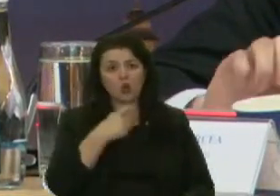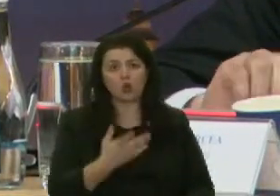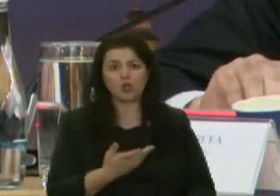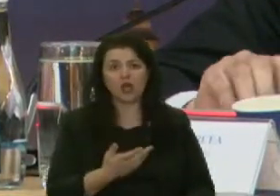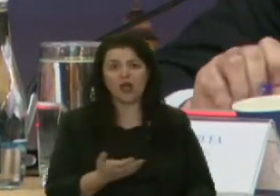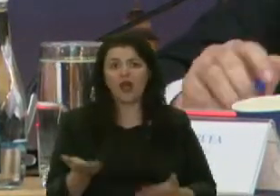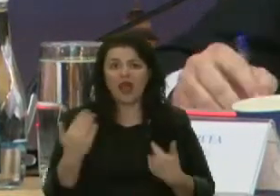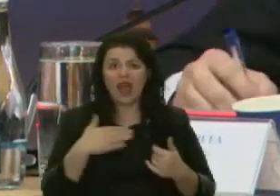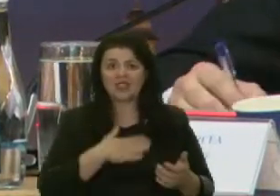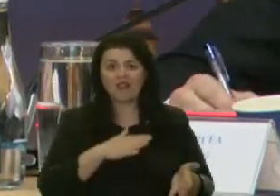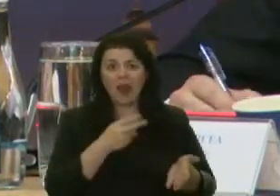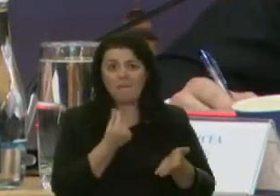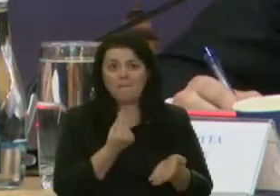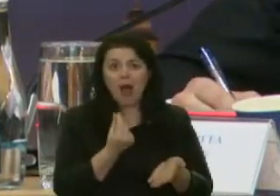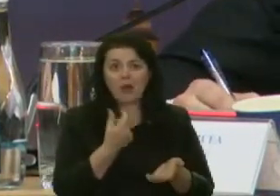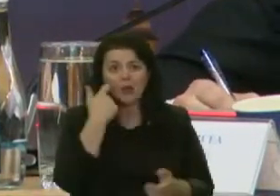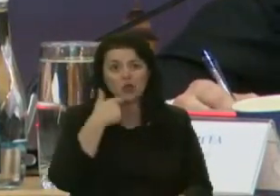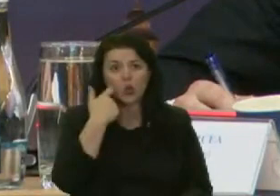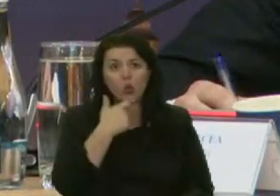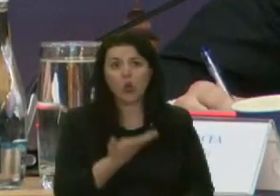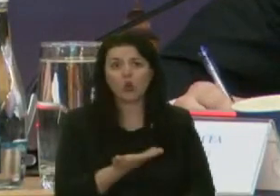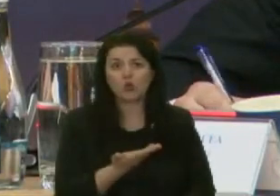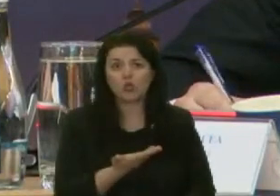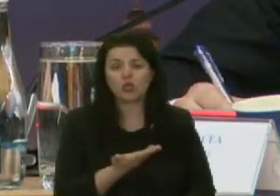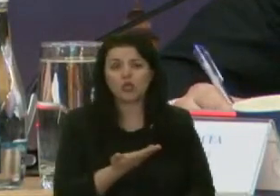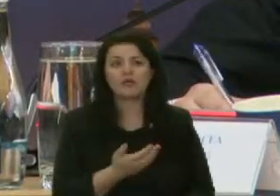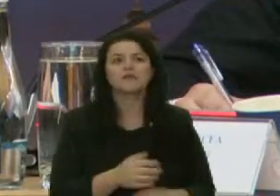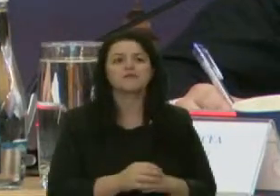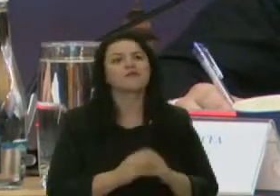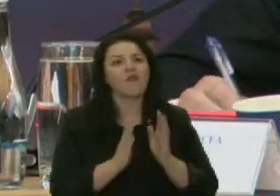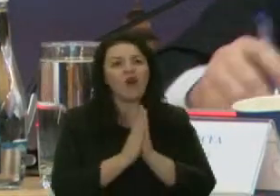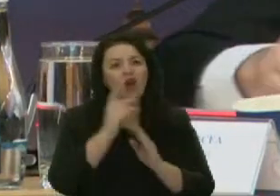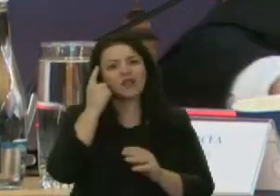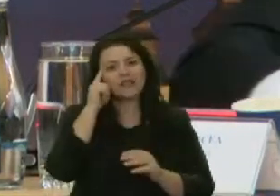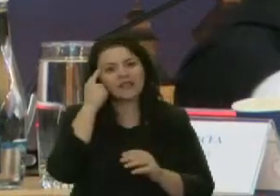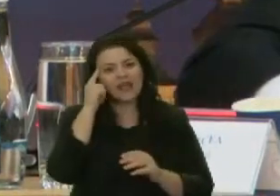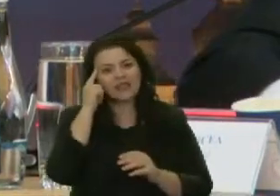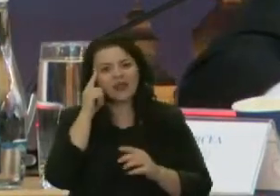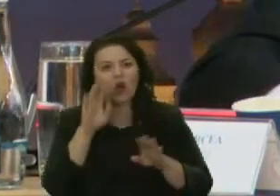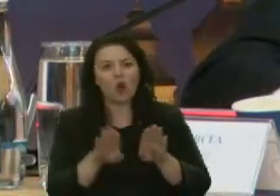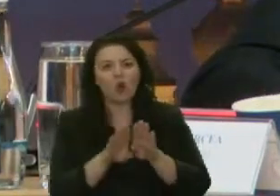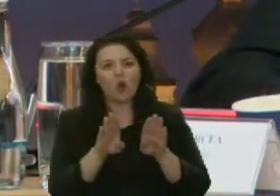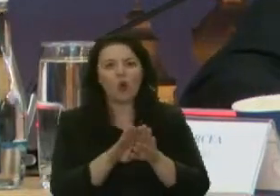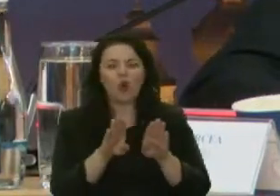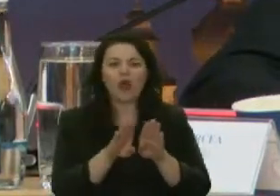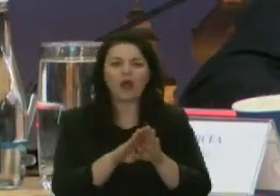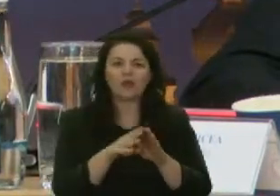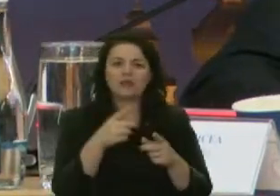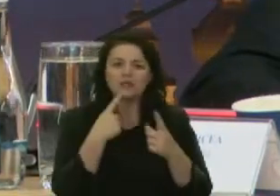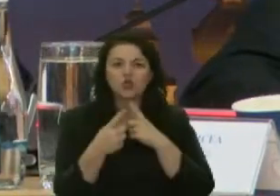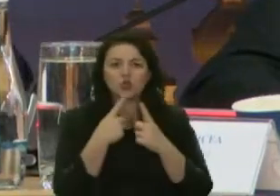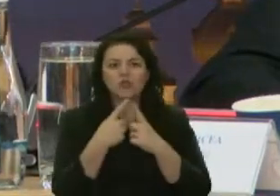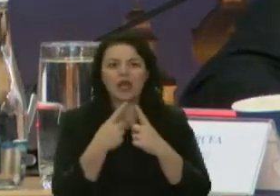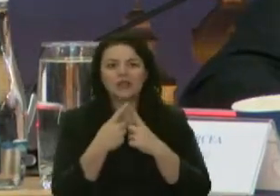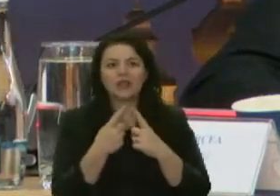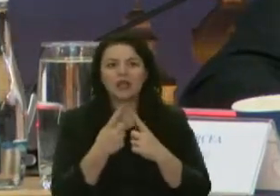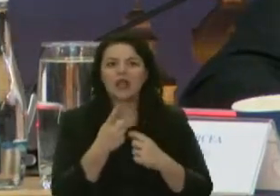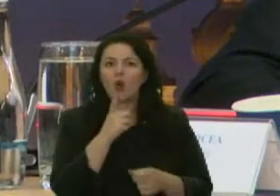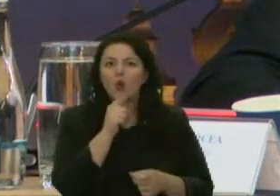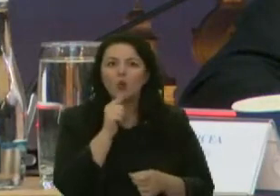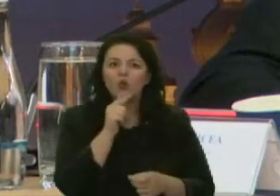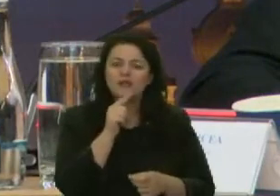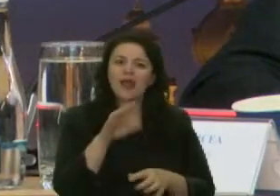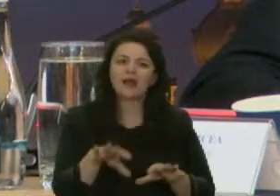iar vreți bani pentru Cluj deci atunci Gândiți vă mergeți Discutați cu domnia sa să vedeți cum e această situație și de unde găsim